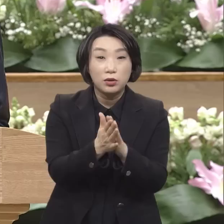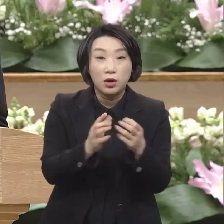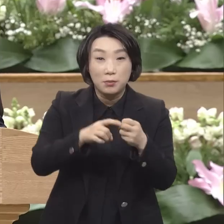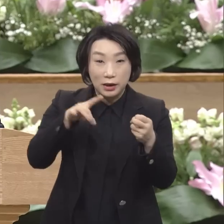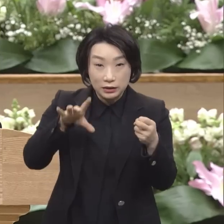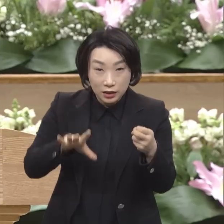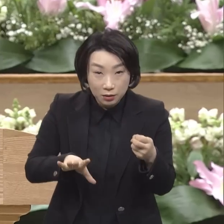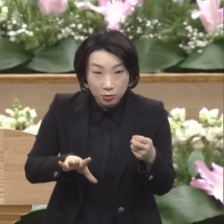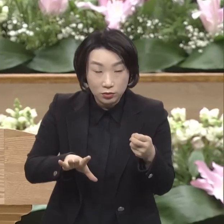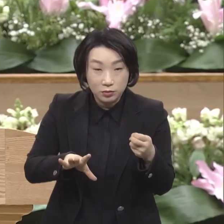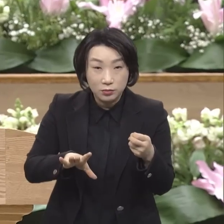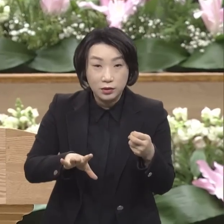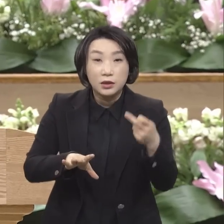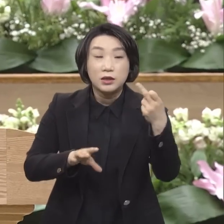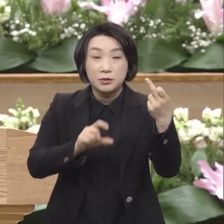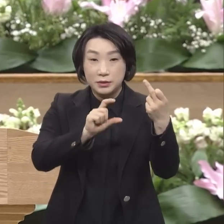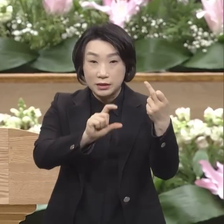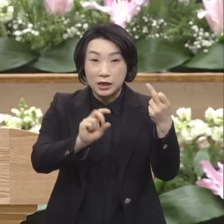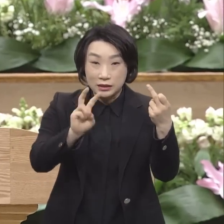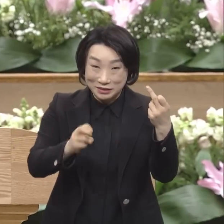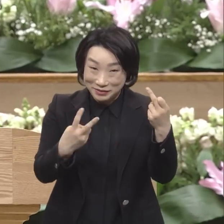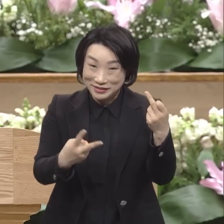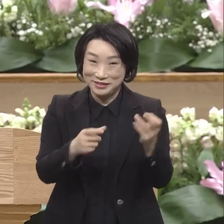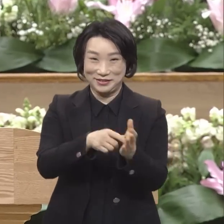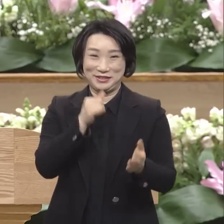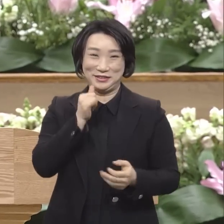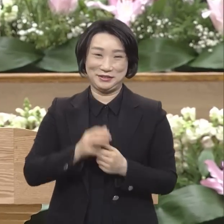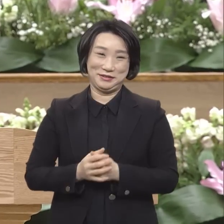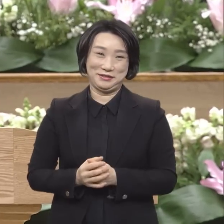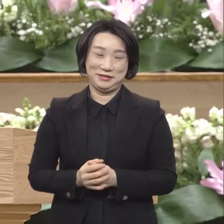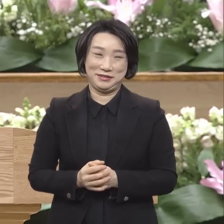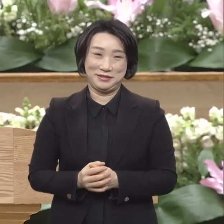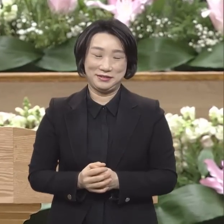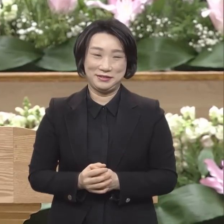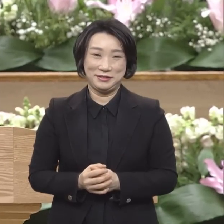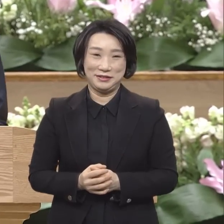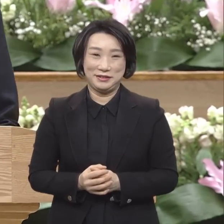마태복음 12장 22절에